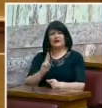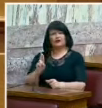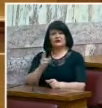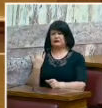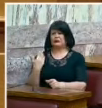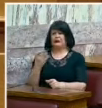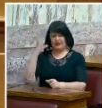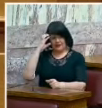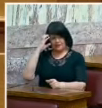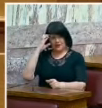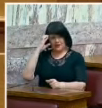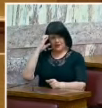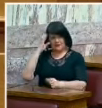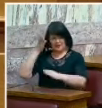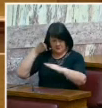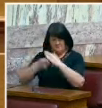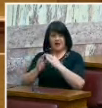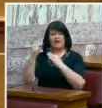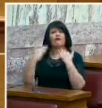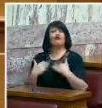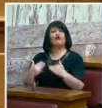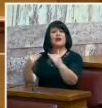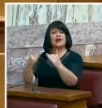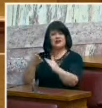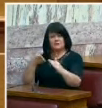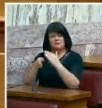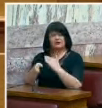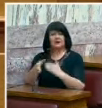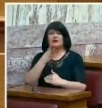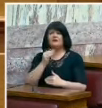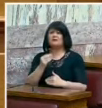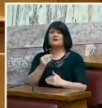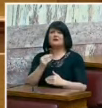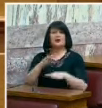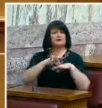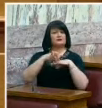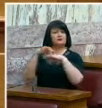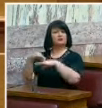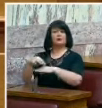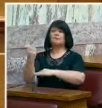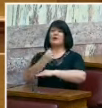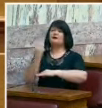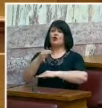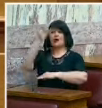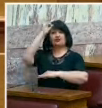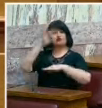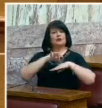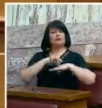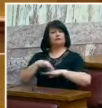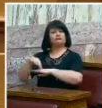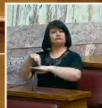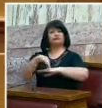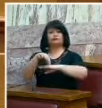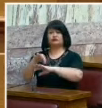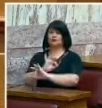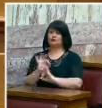είχαν εισέλθει στη Βουλή, περίπου τους δώσαμε και τα περιπολικά για να τους επιστρέψουμε πίσω από εκεί που ήρθαν. Άρα